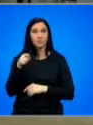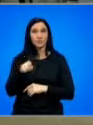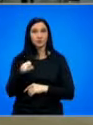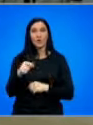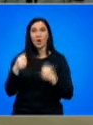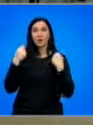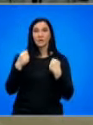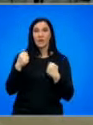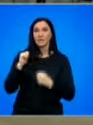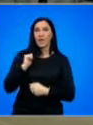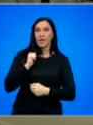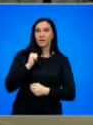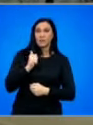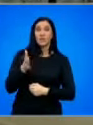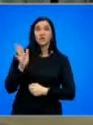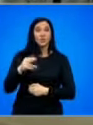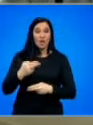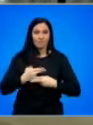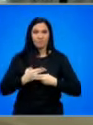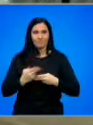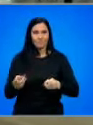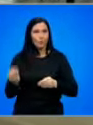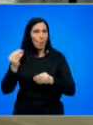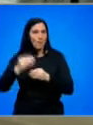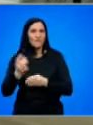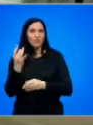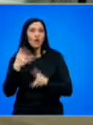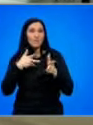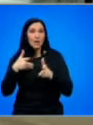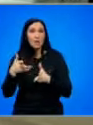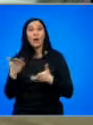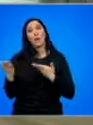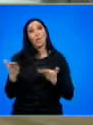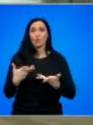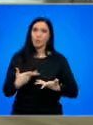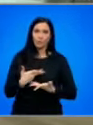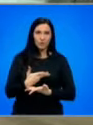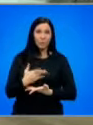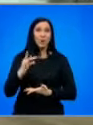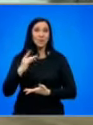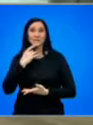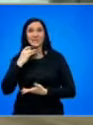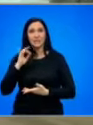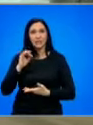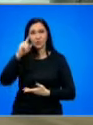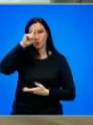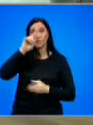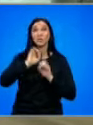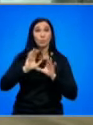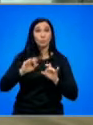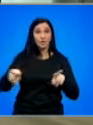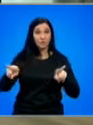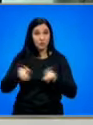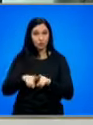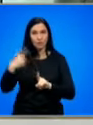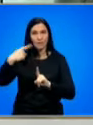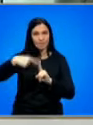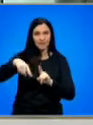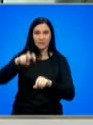от здравната инспекция ще разкриват и нови легла, където се налага. От РЗИ София съобщават също, че за